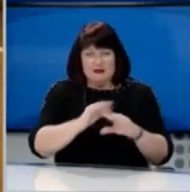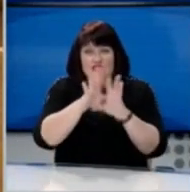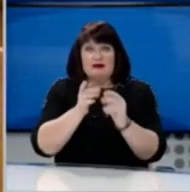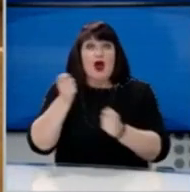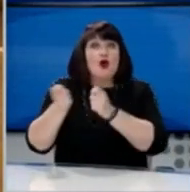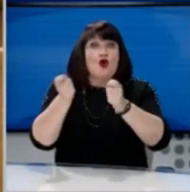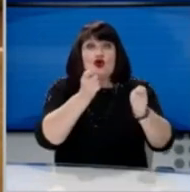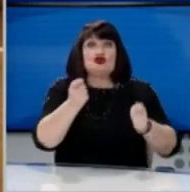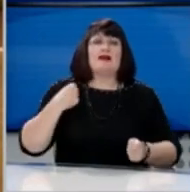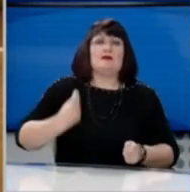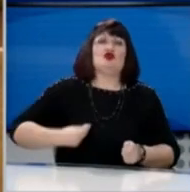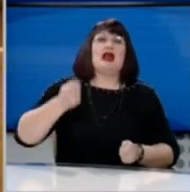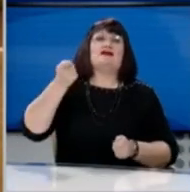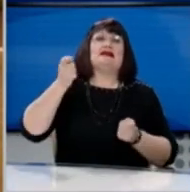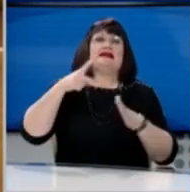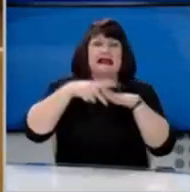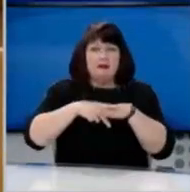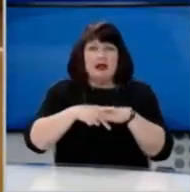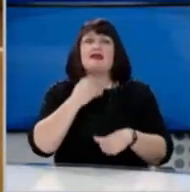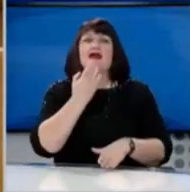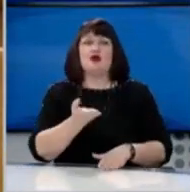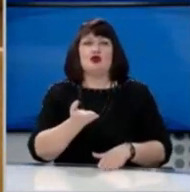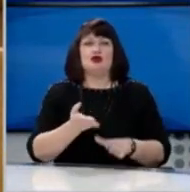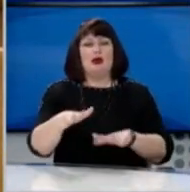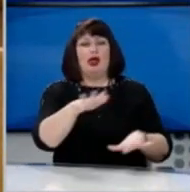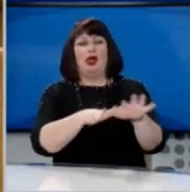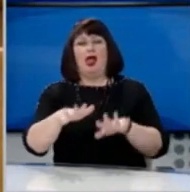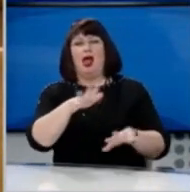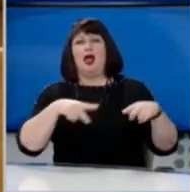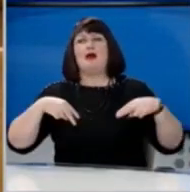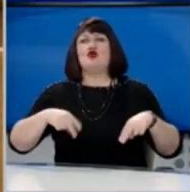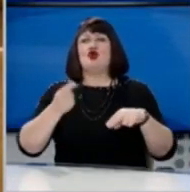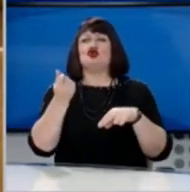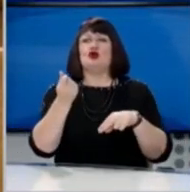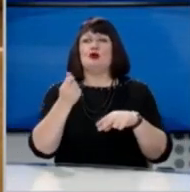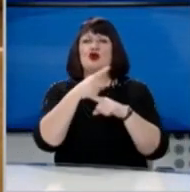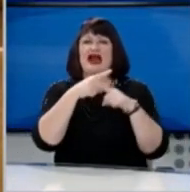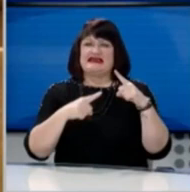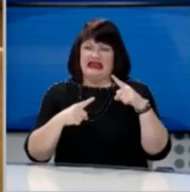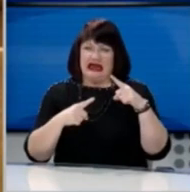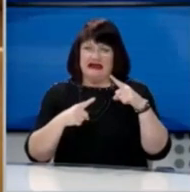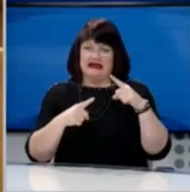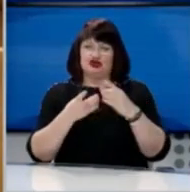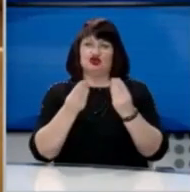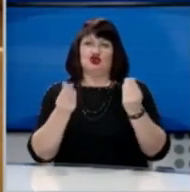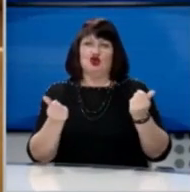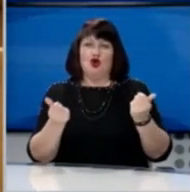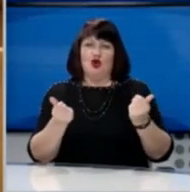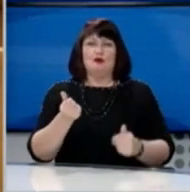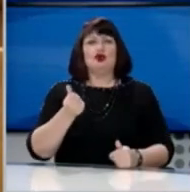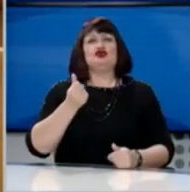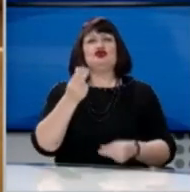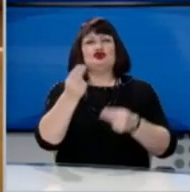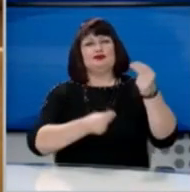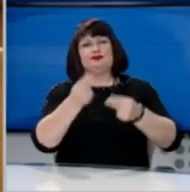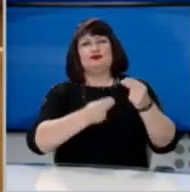χρωστάνε σε δημόσια και ασφαλιστικά ταμεία. Όσο για να μαγειρέψει τα νούμερα ο κύριος Χατζηδάκης, ακολουθώντας και την δημιουργική λογιστική του